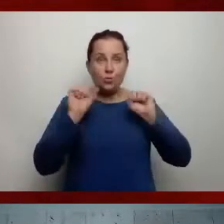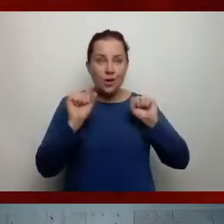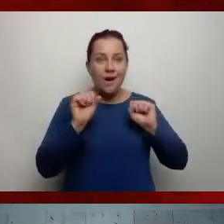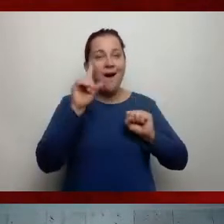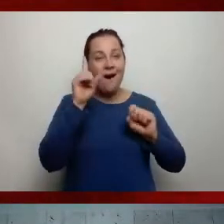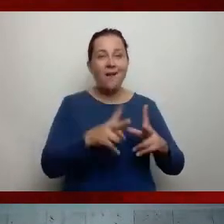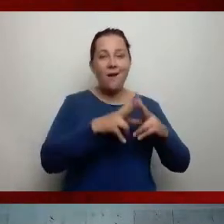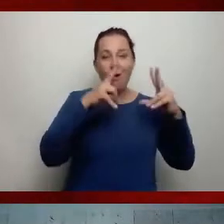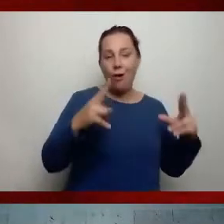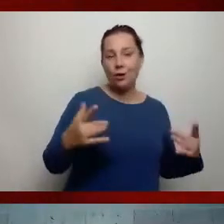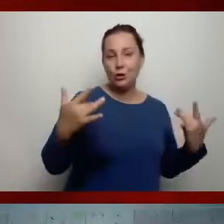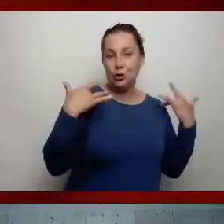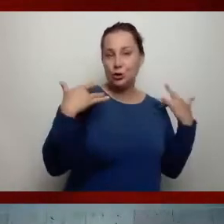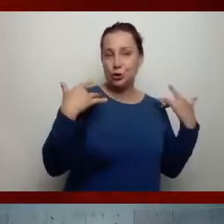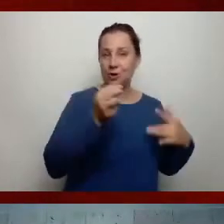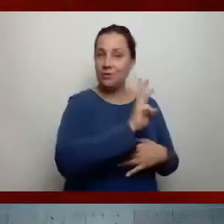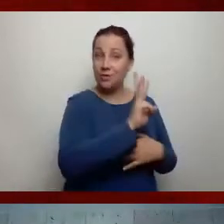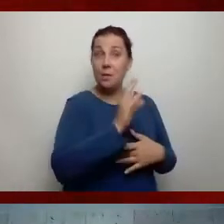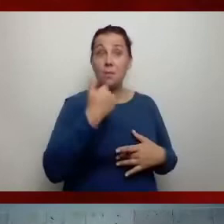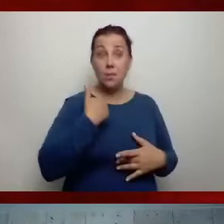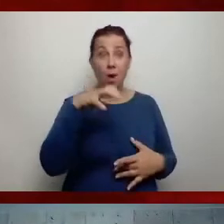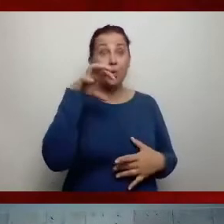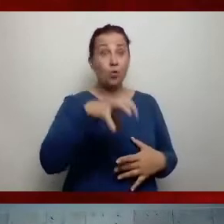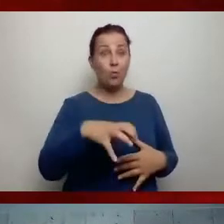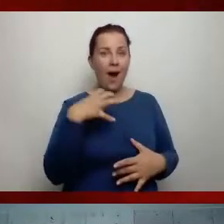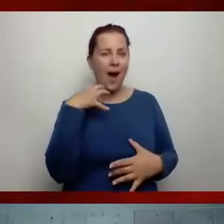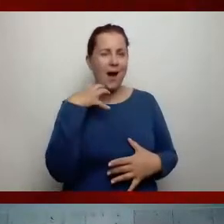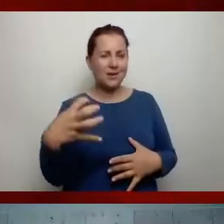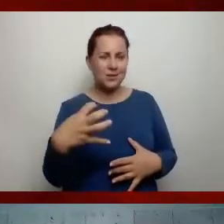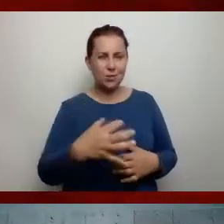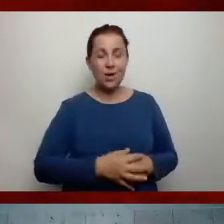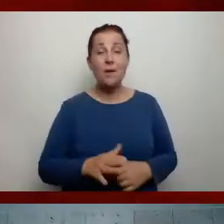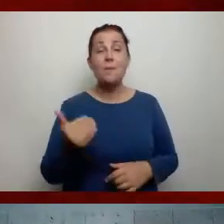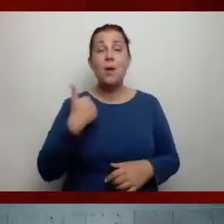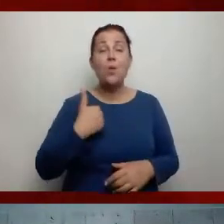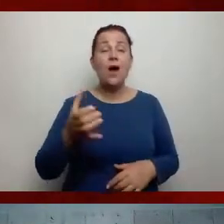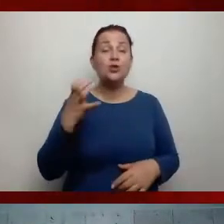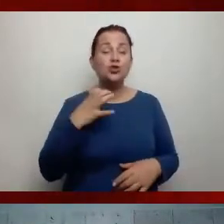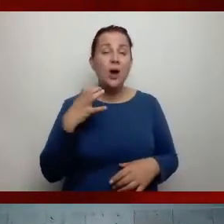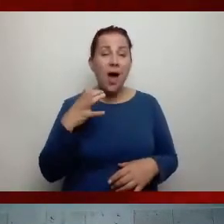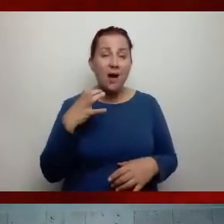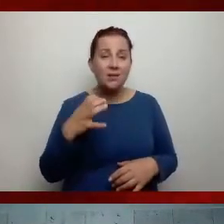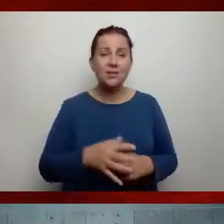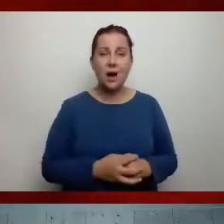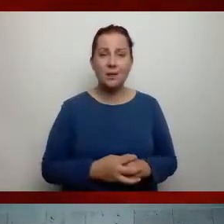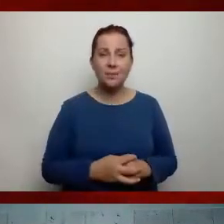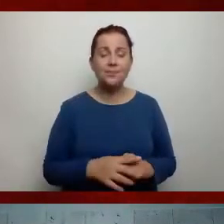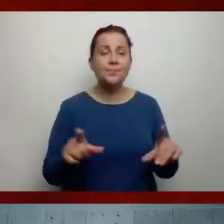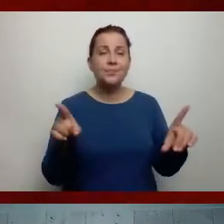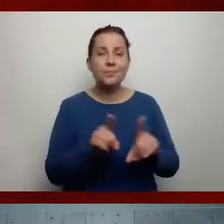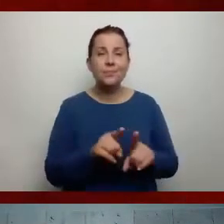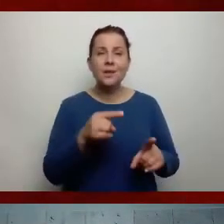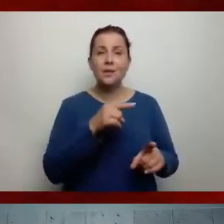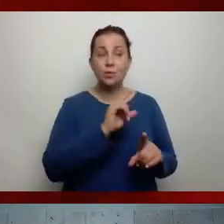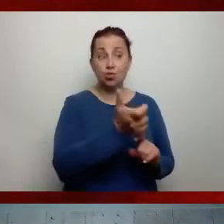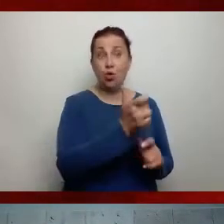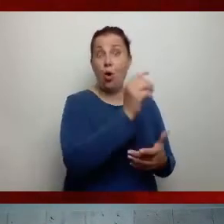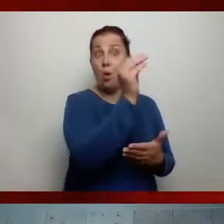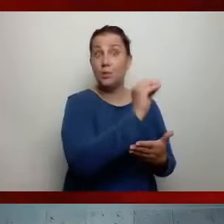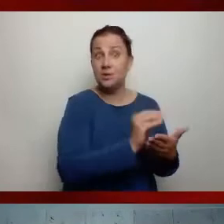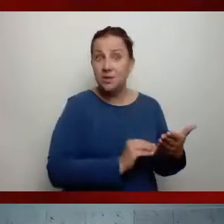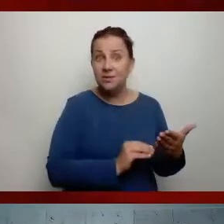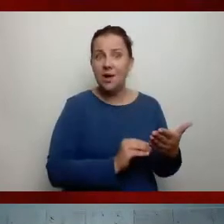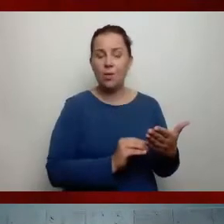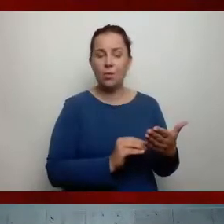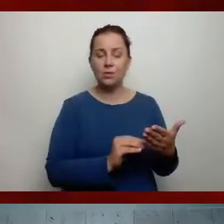żył Witkacy, była jeszcze arystokracja. Tak? Była szlachta, były te opisywane przez niego z jednej strony